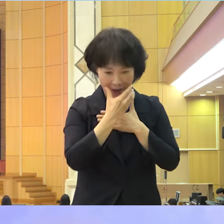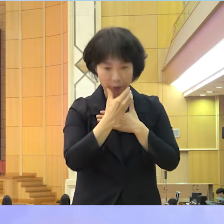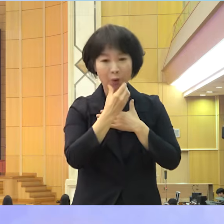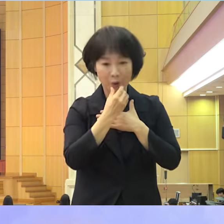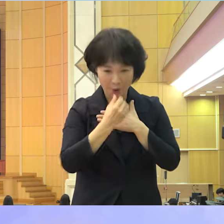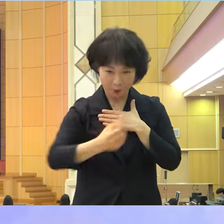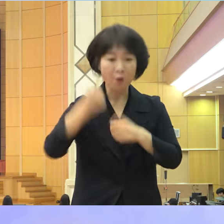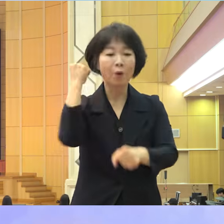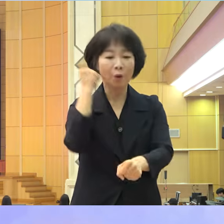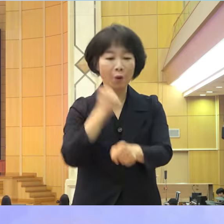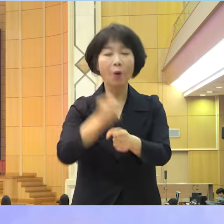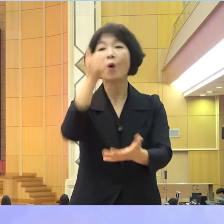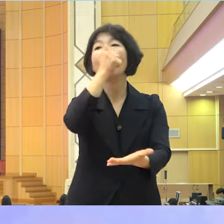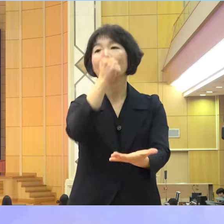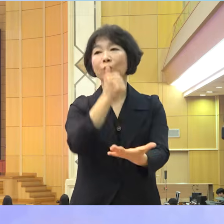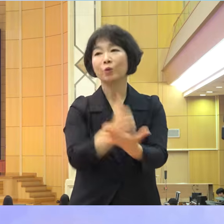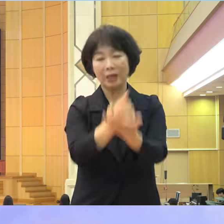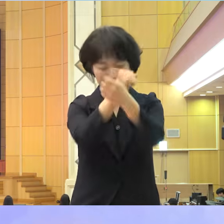행복해요